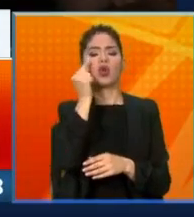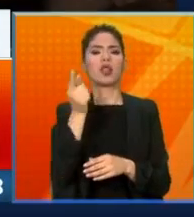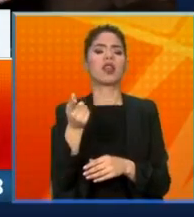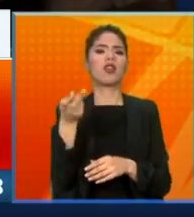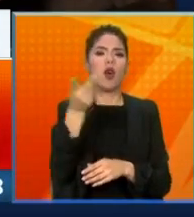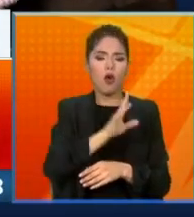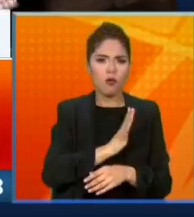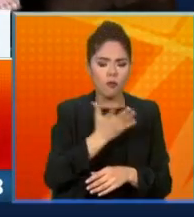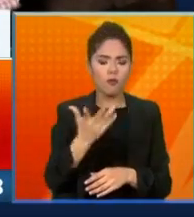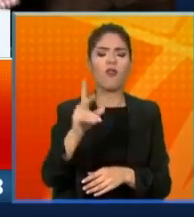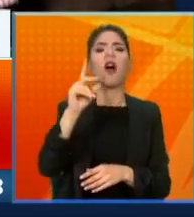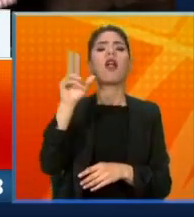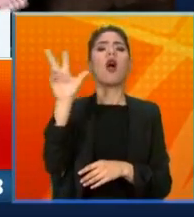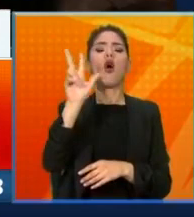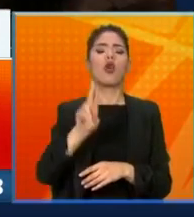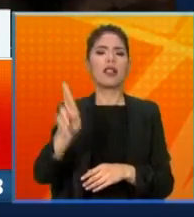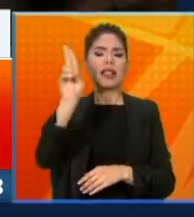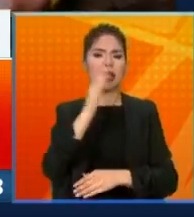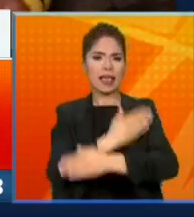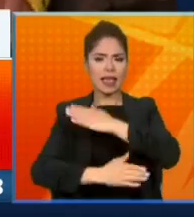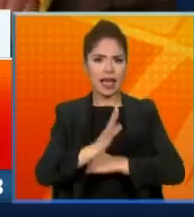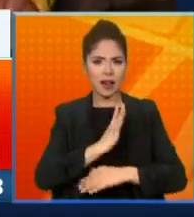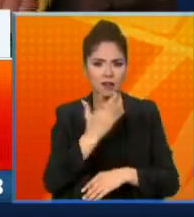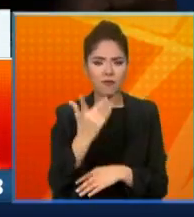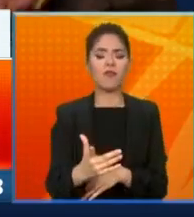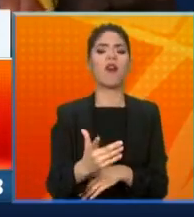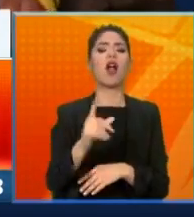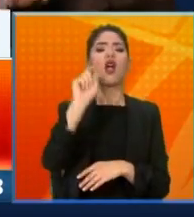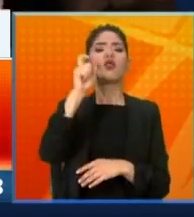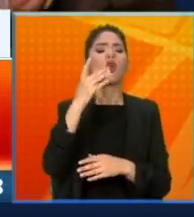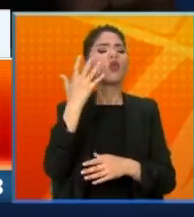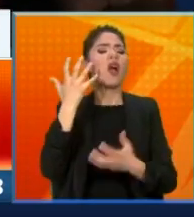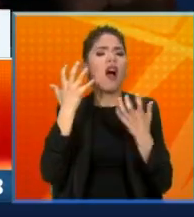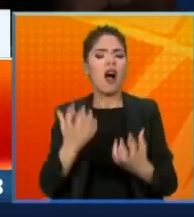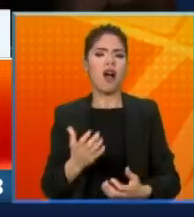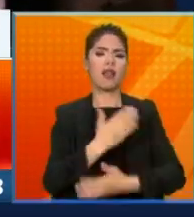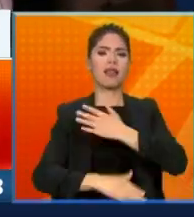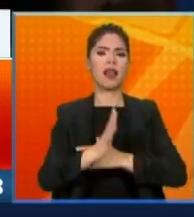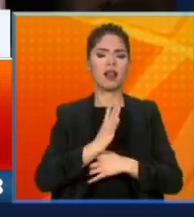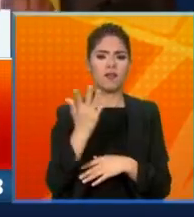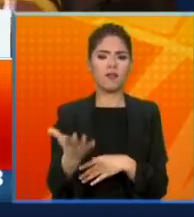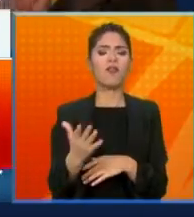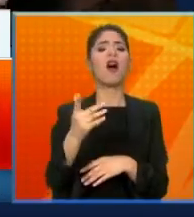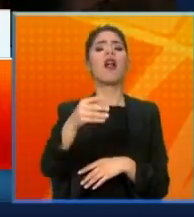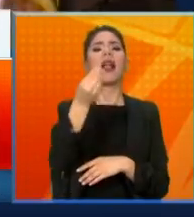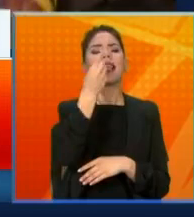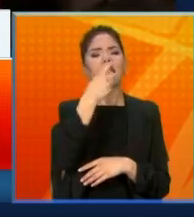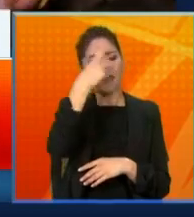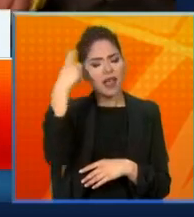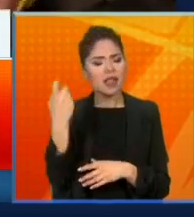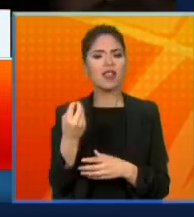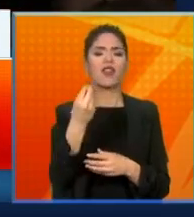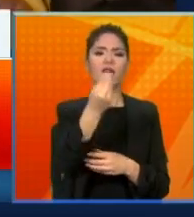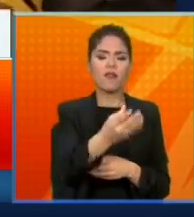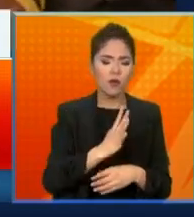de yaralımız var. 9 da ağır yaralımız var. Yardım ekipleri burada şu an itibariyle sıcak çorba, sıcak yemek dağıtılmaya başladı.